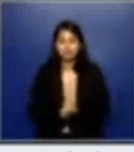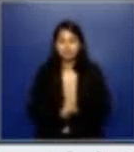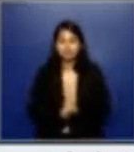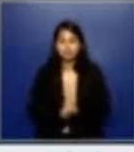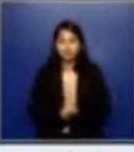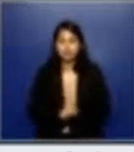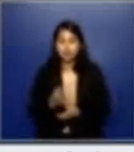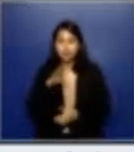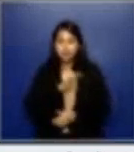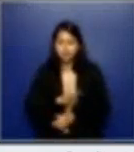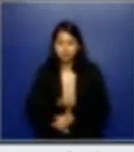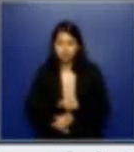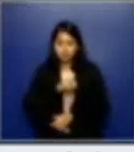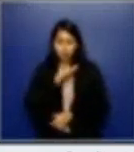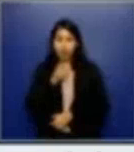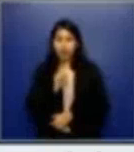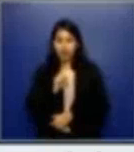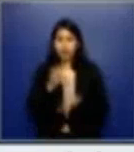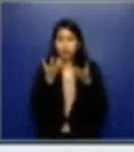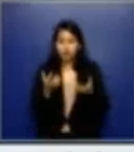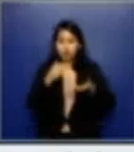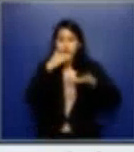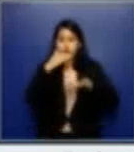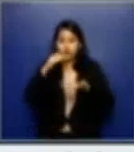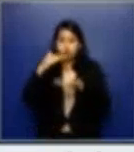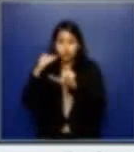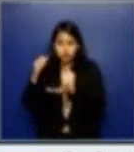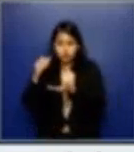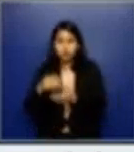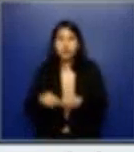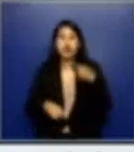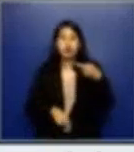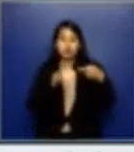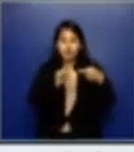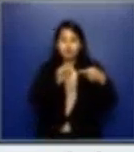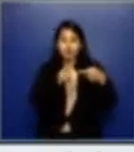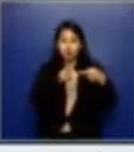-8%แล้วที่น่าตกใจที่สุดก็คือส่งออกติดลบ